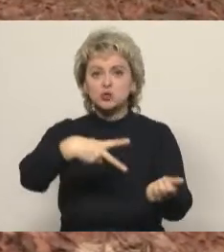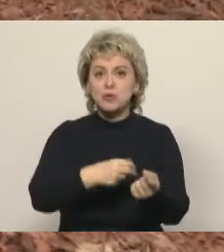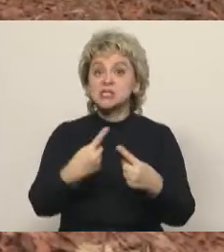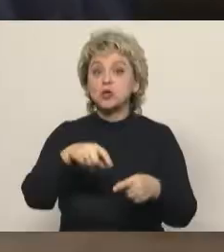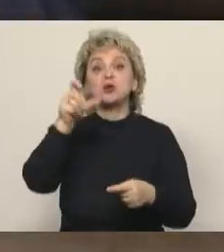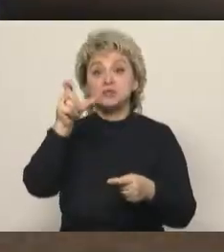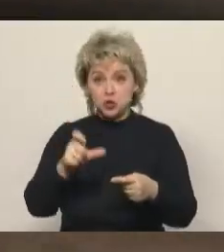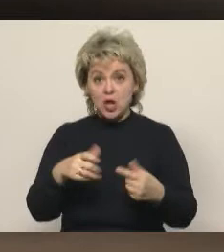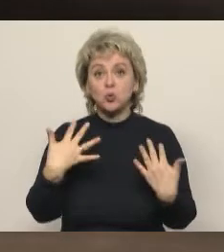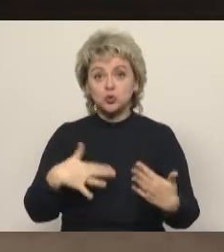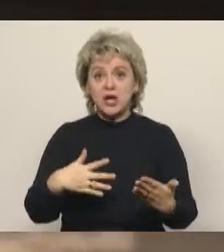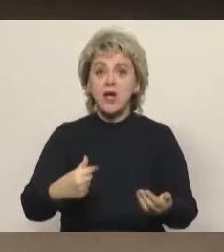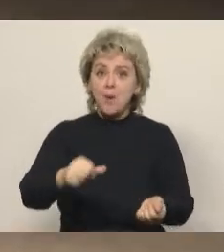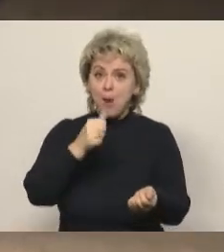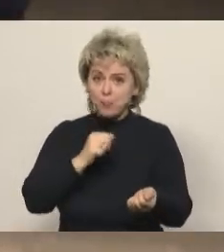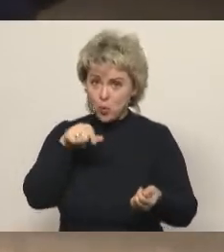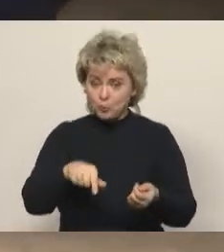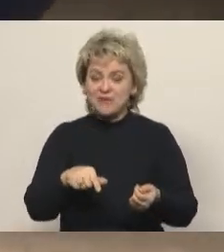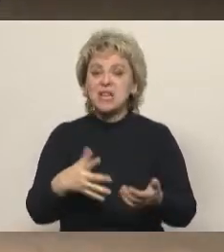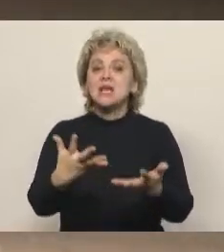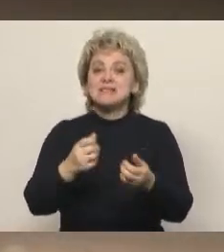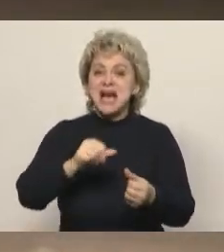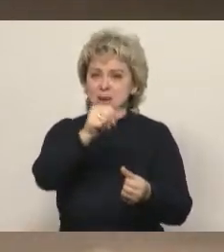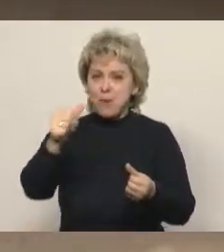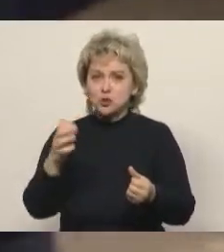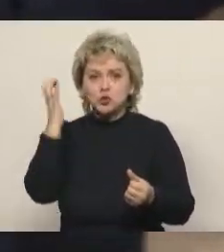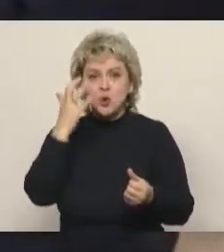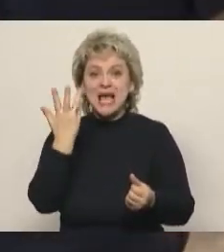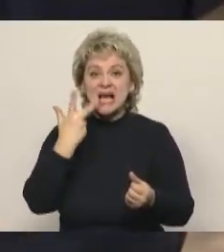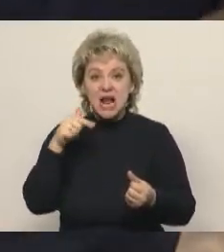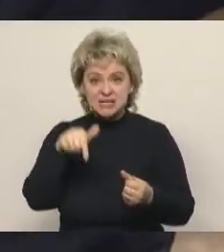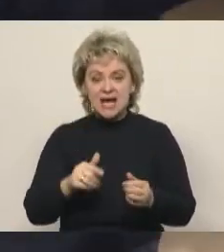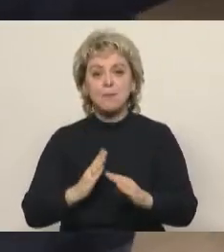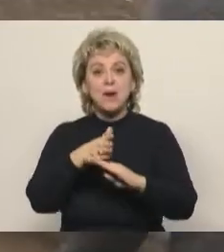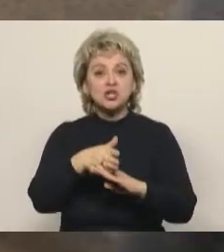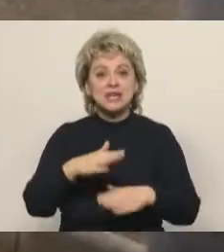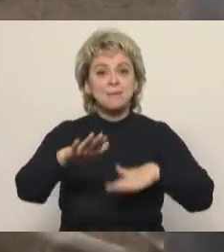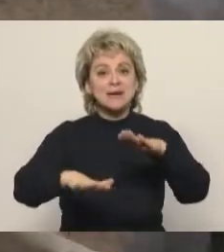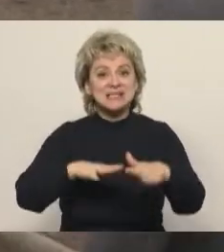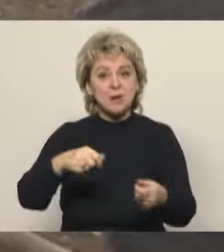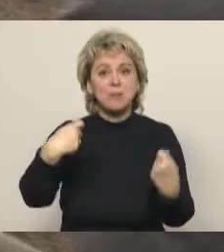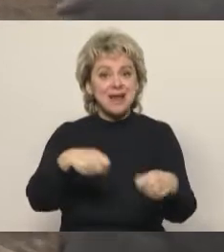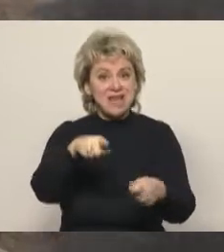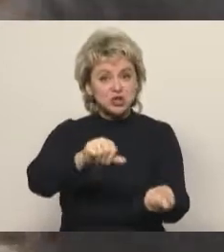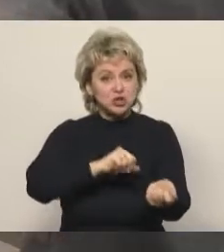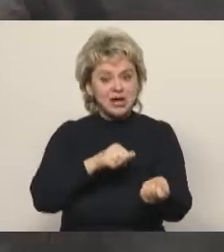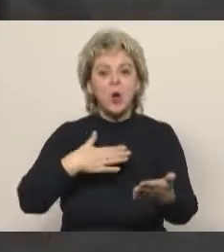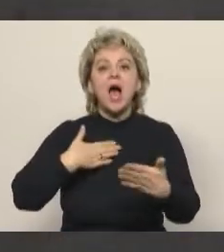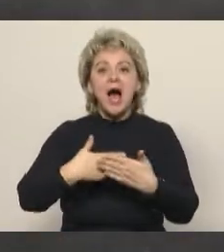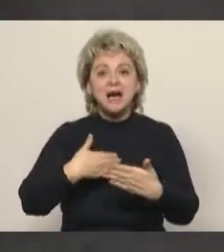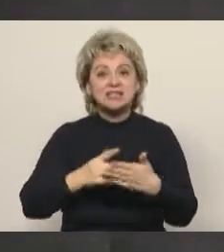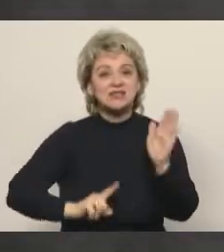которым человек, ну, употребил. Вооружились баллончиками с черной краской и пошли по следам наркоторговцев.